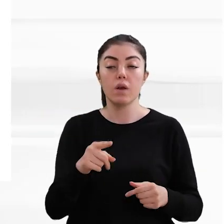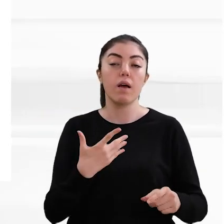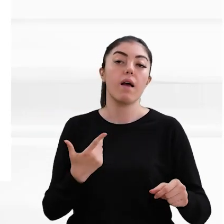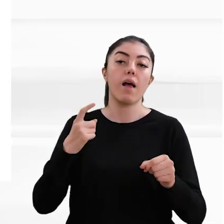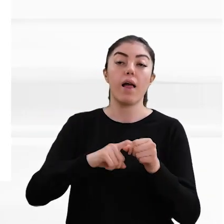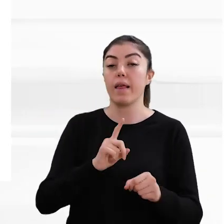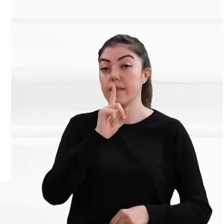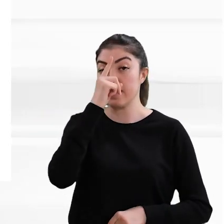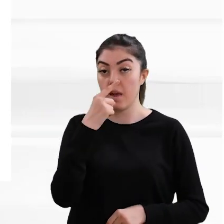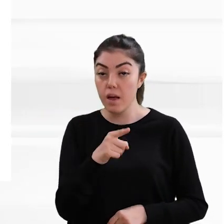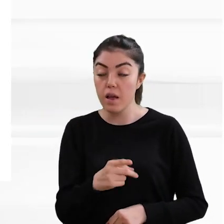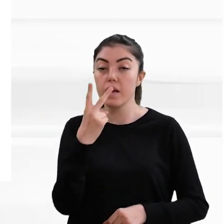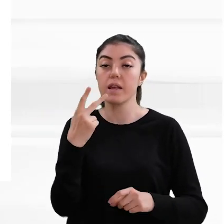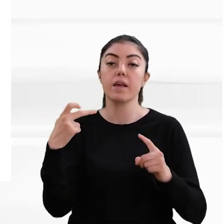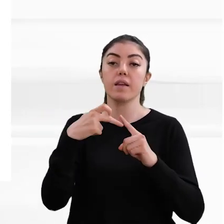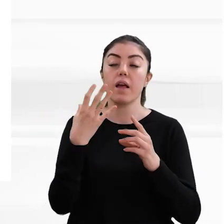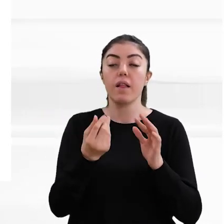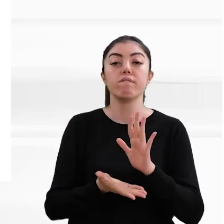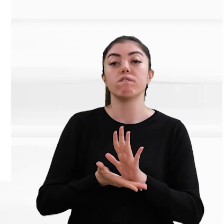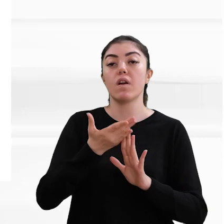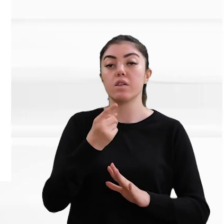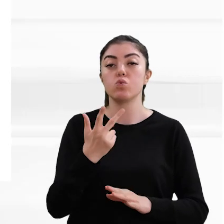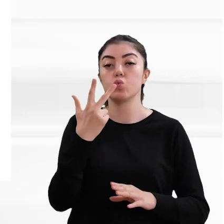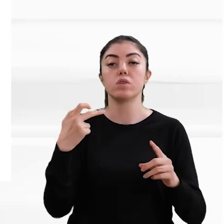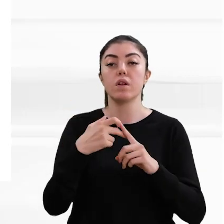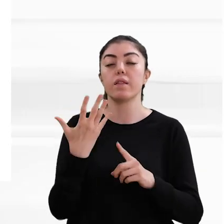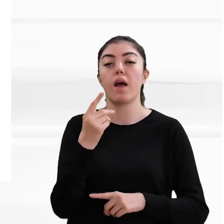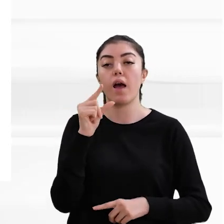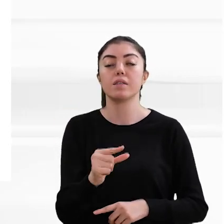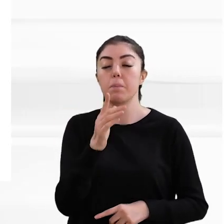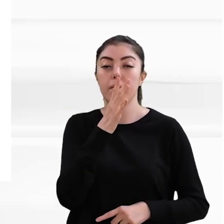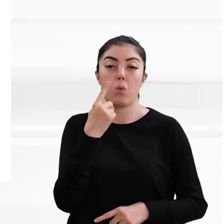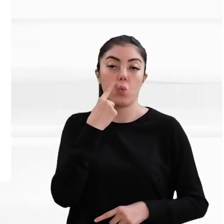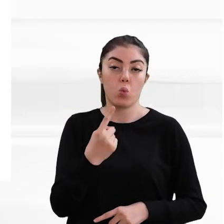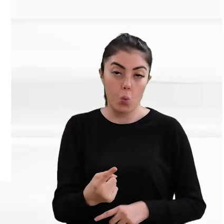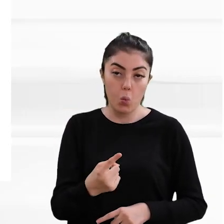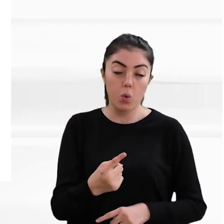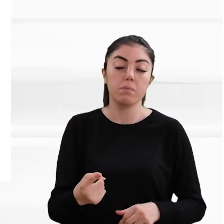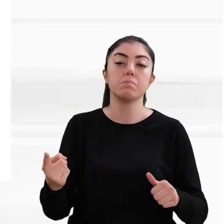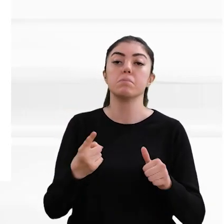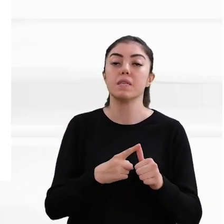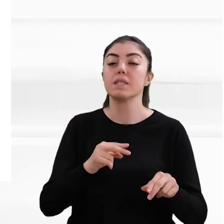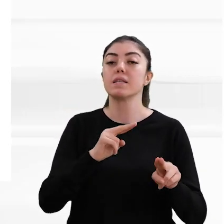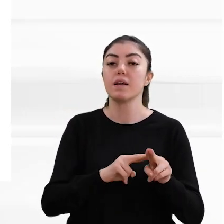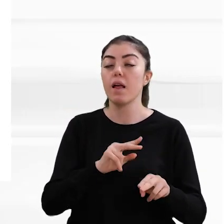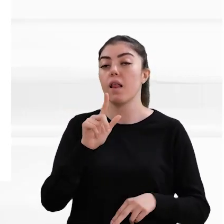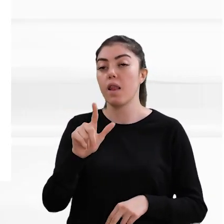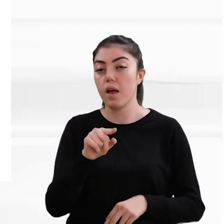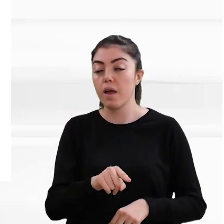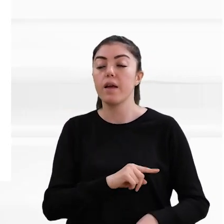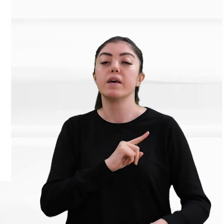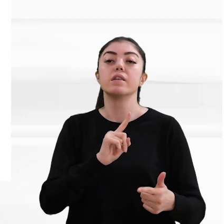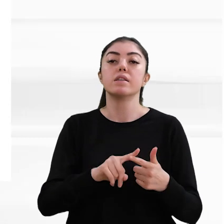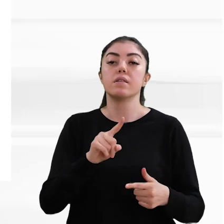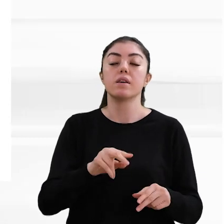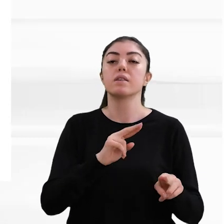yükünden uzaklığı ile ilgili sadece 2R'den fazla, 3R'den az olduğu bilindiğine göre 1 K ile